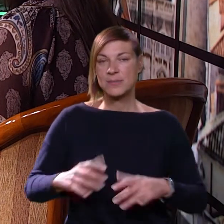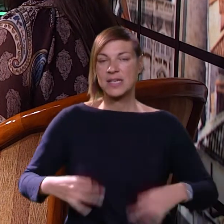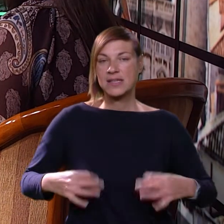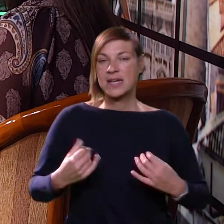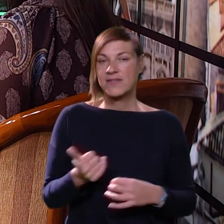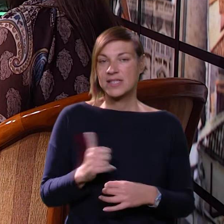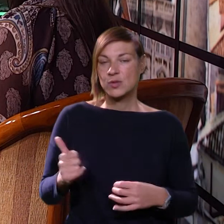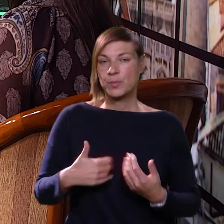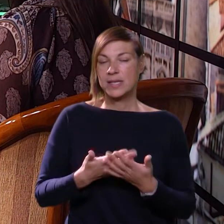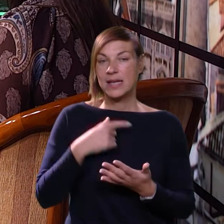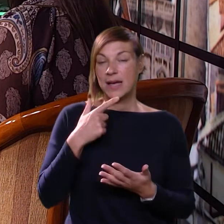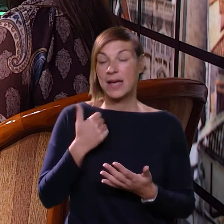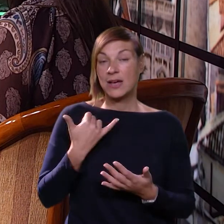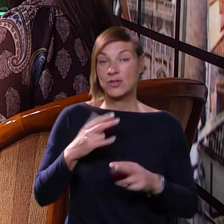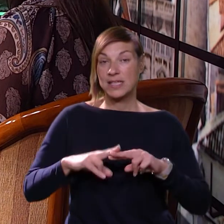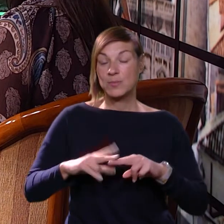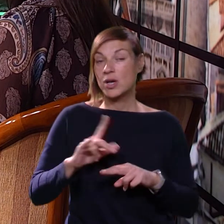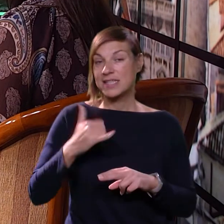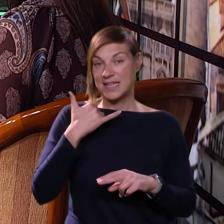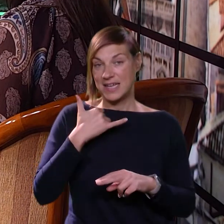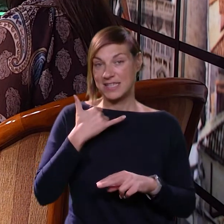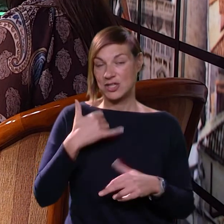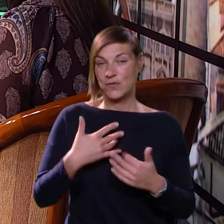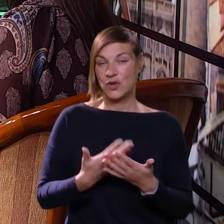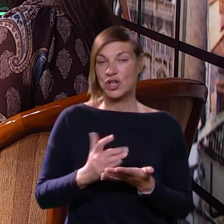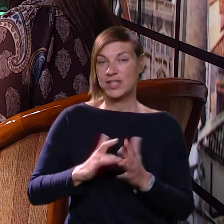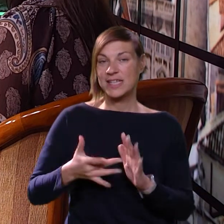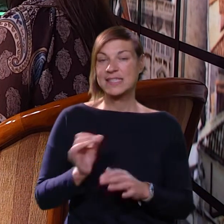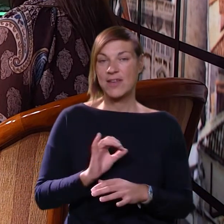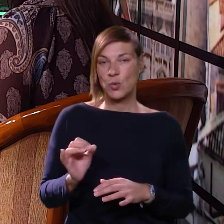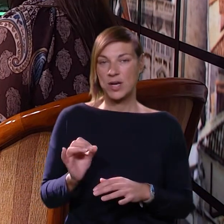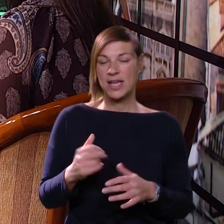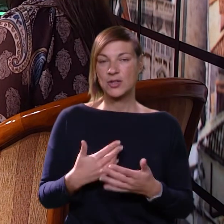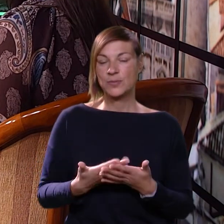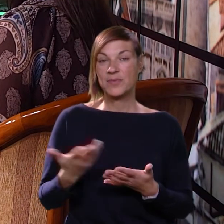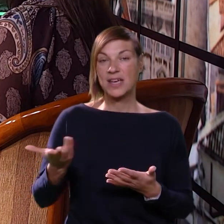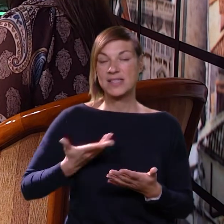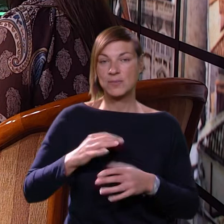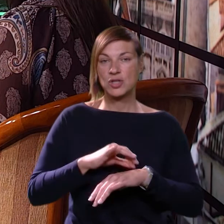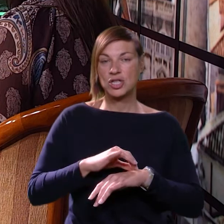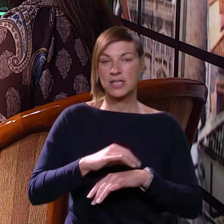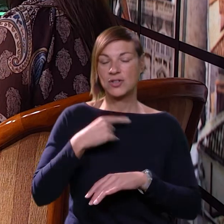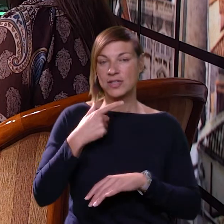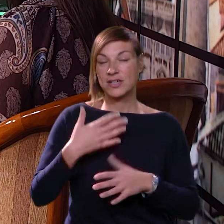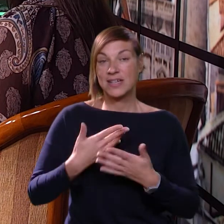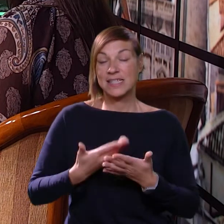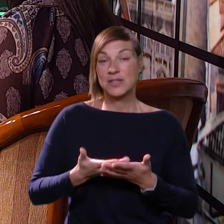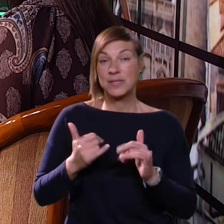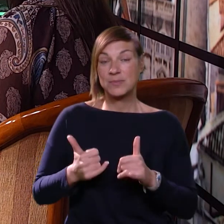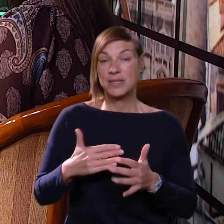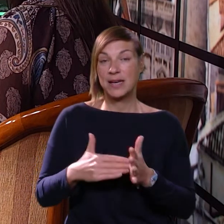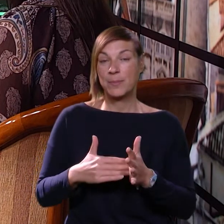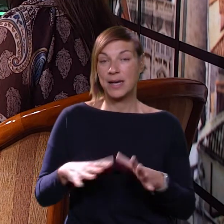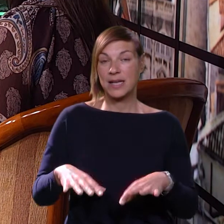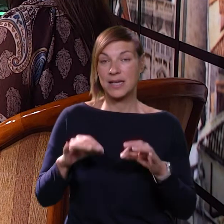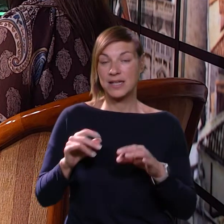sad zdrava, super. Tako su mi rekli, ako te iz bolnice ne zovu, onda je sve u redu. Ja sam došla, doktor je rekao, s obzirom da smo se